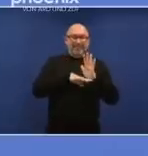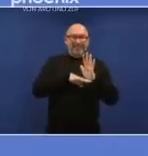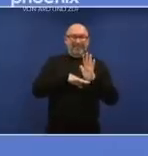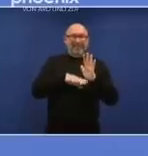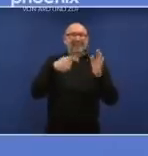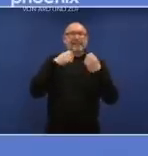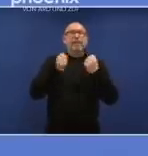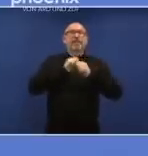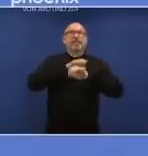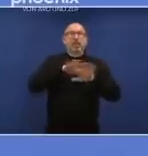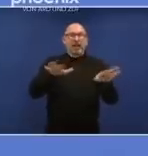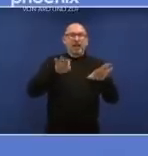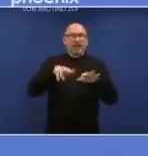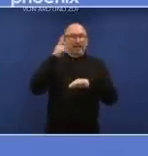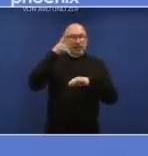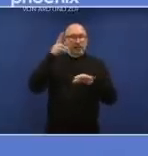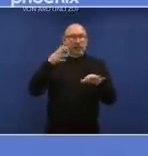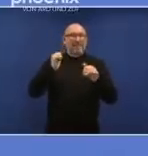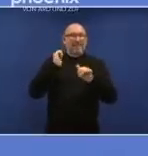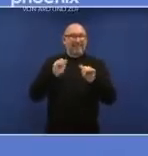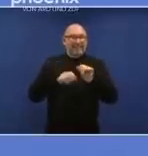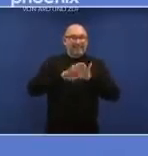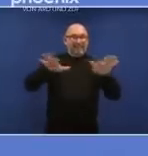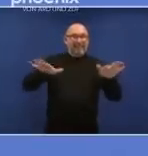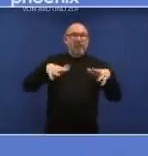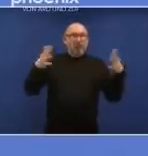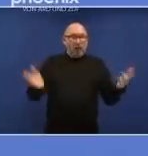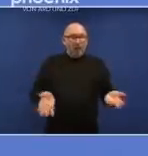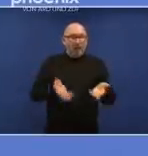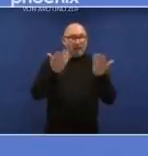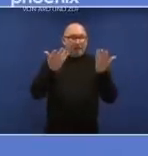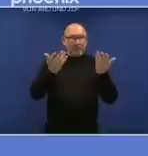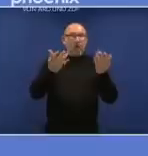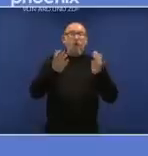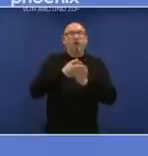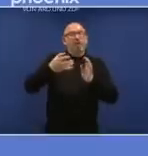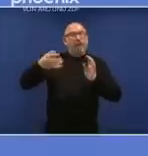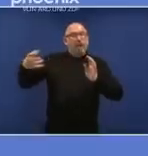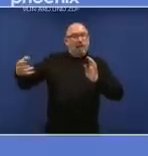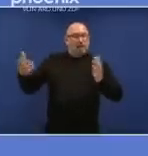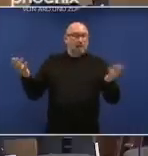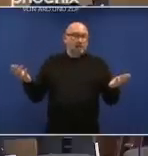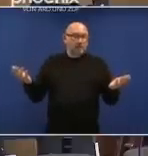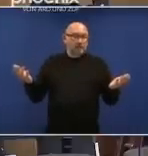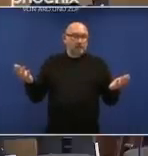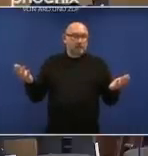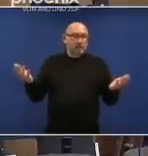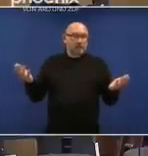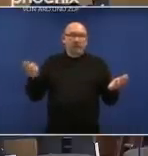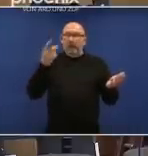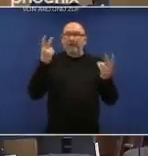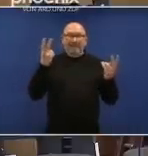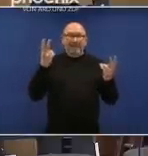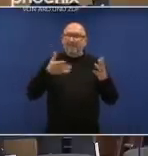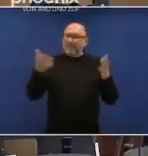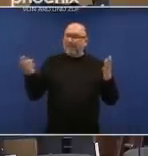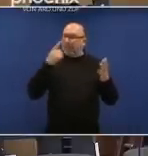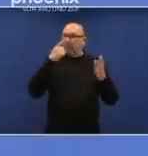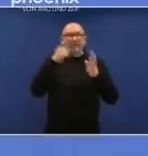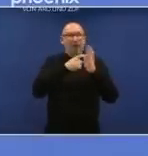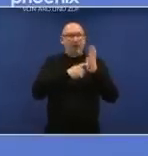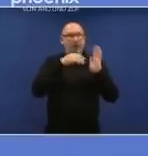Tragweite entweder aufheben oder sie eben verlängern, wenn die Voraussetzungen dafür